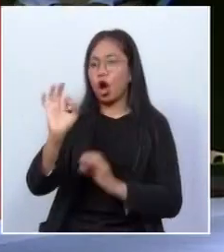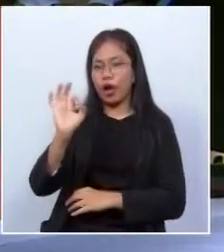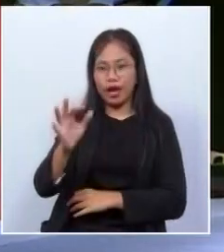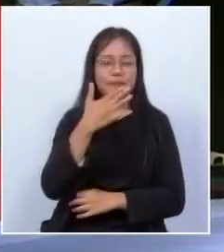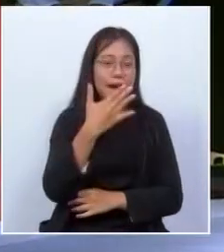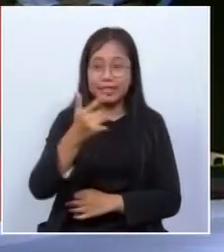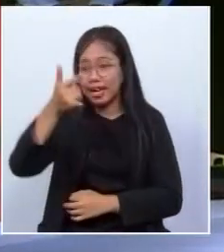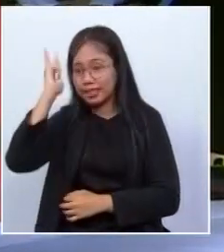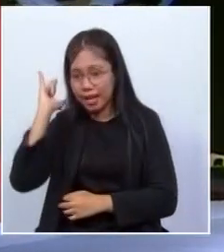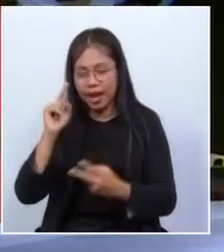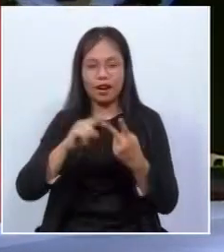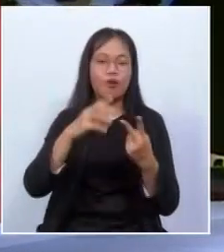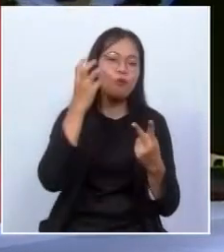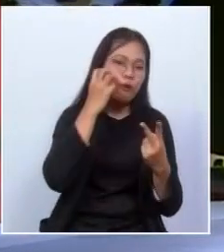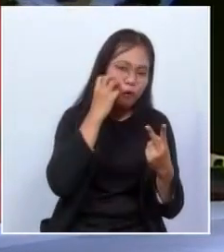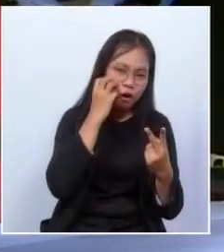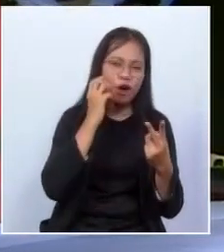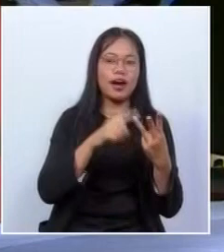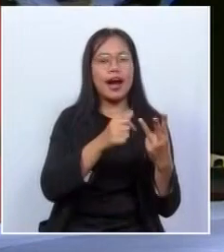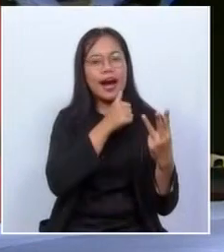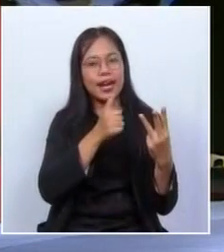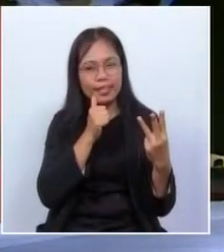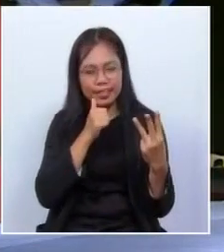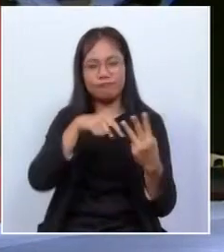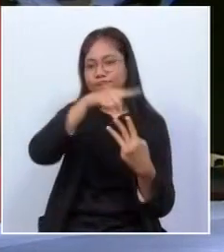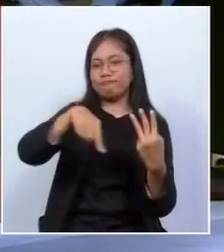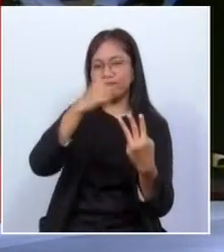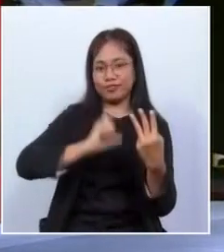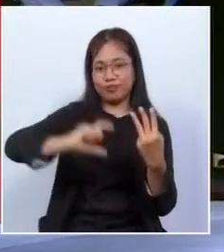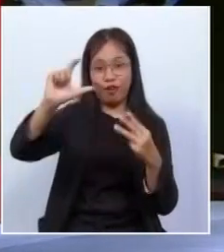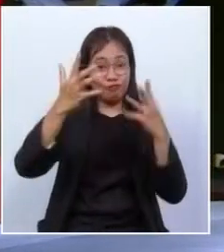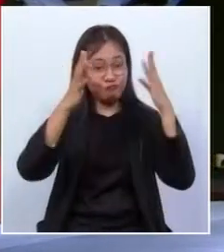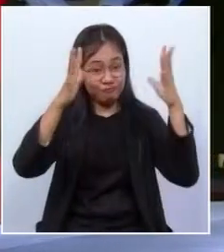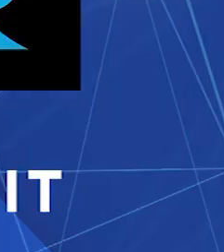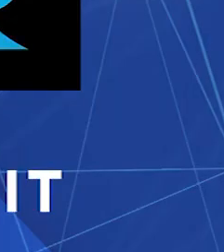berikanla yang meriah untuk ketiga calon presiden kita Bapak dan Ibu